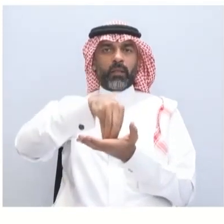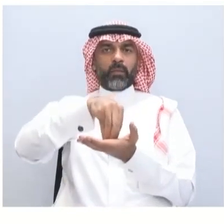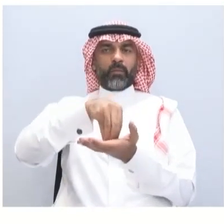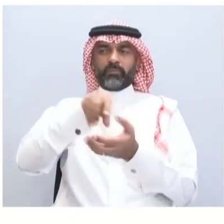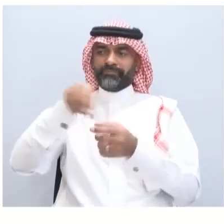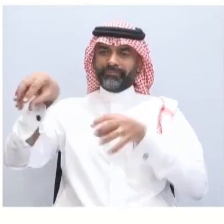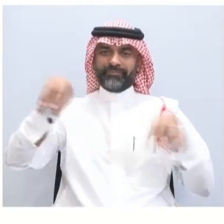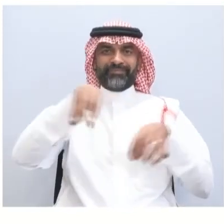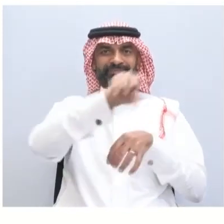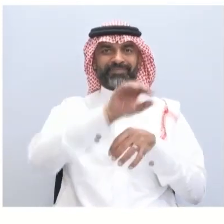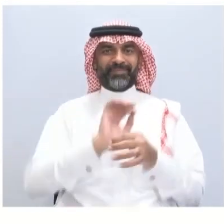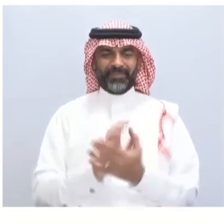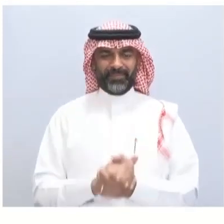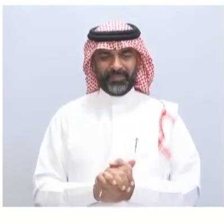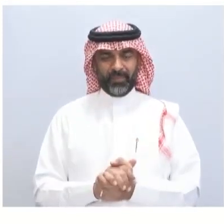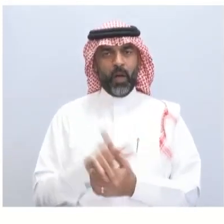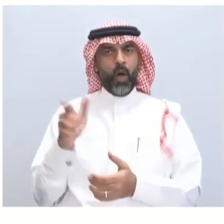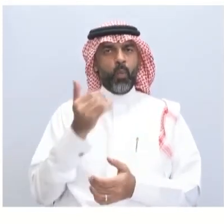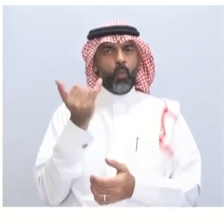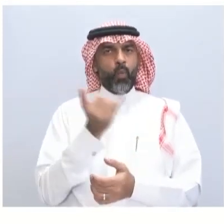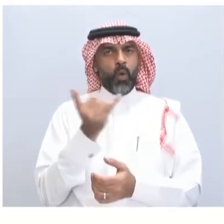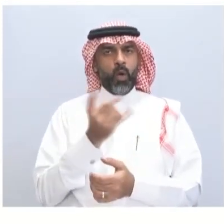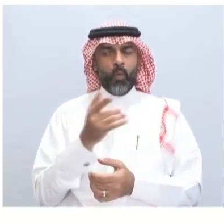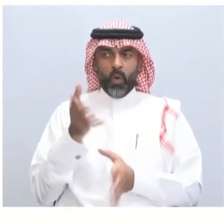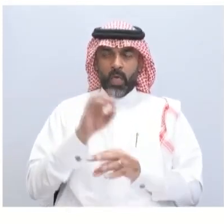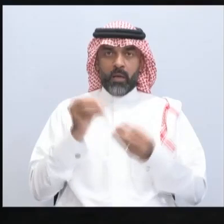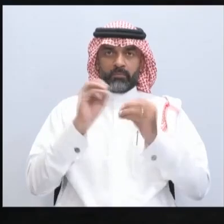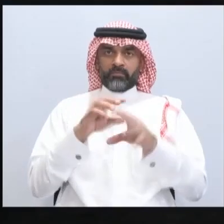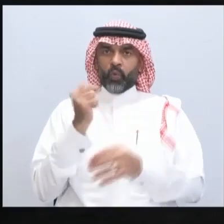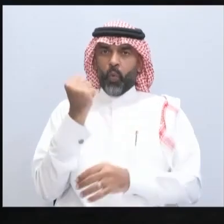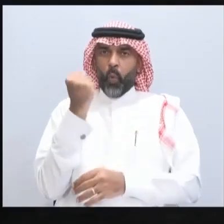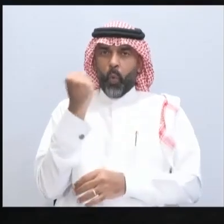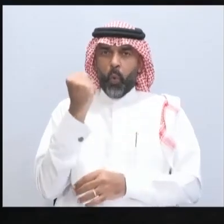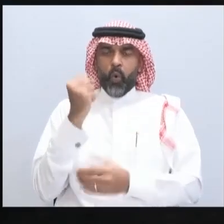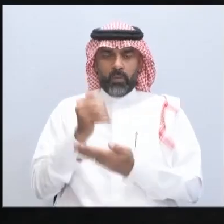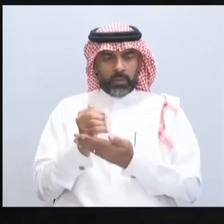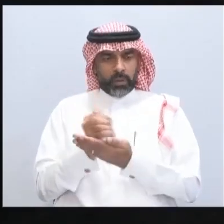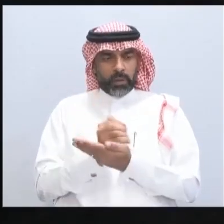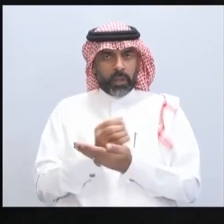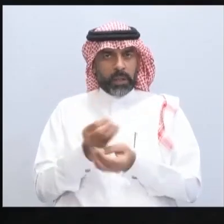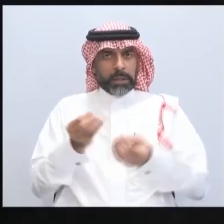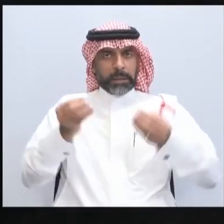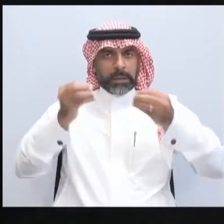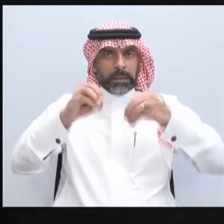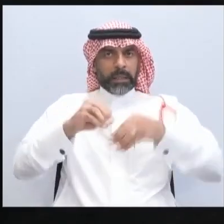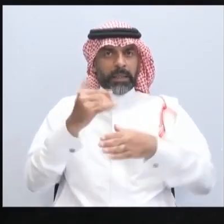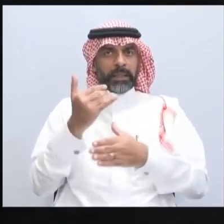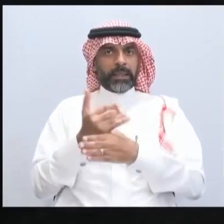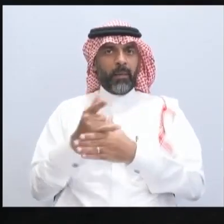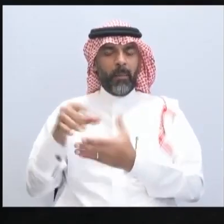ذكرت لكم قوه ومكانه اقتصاديه بالاضافه